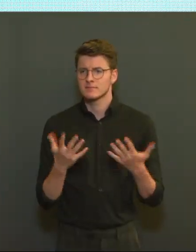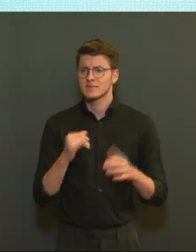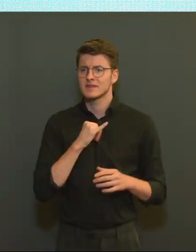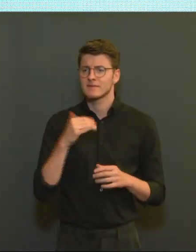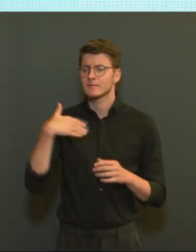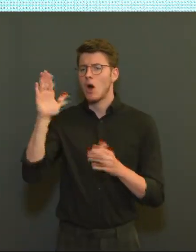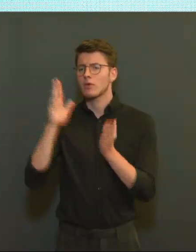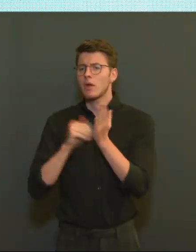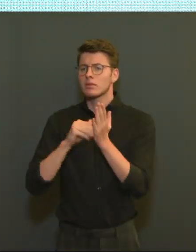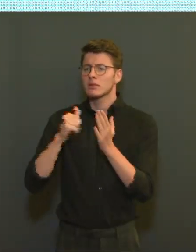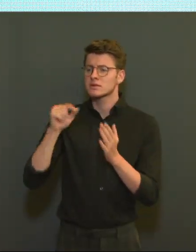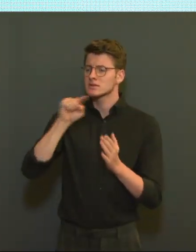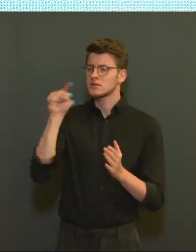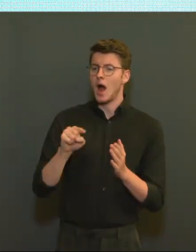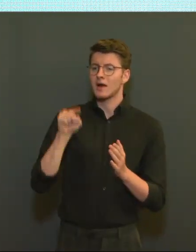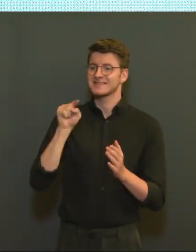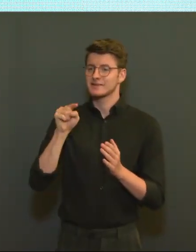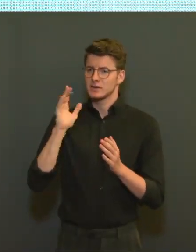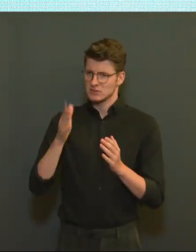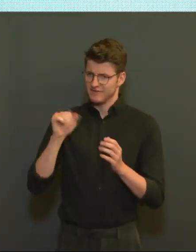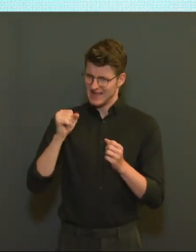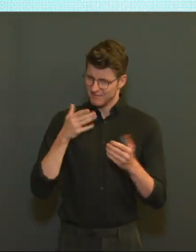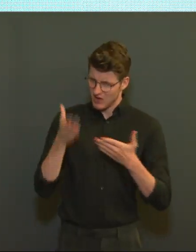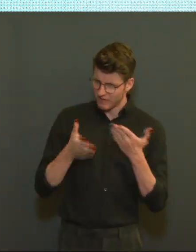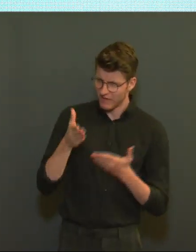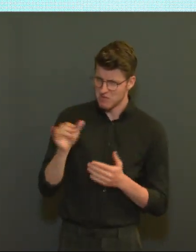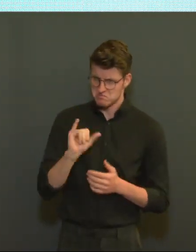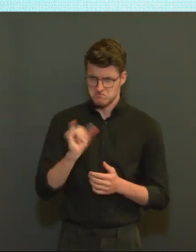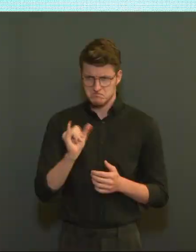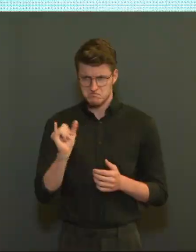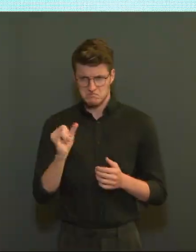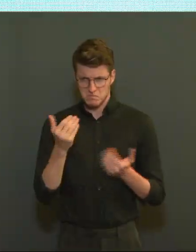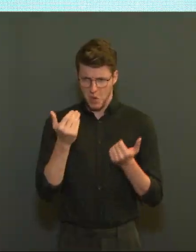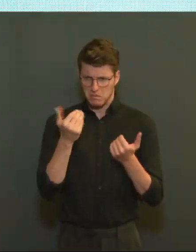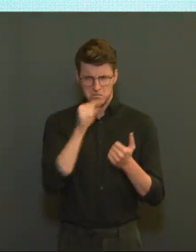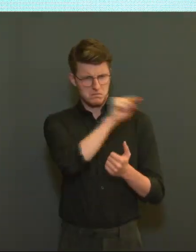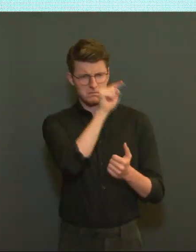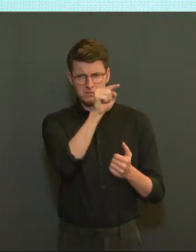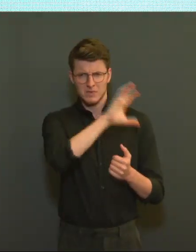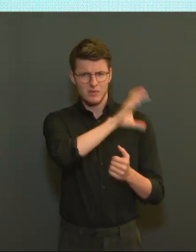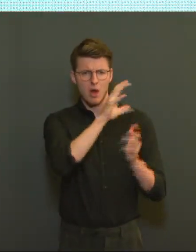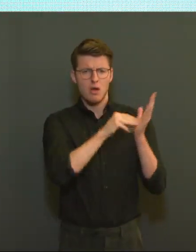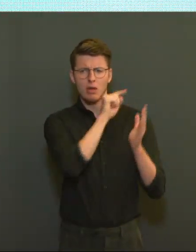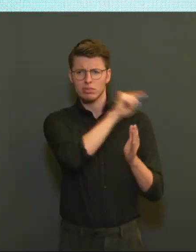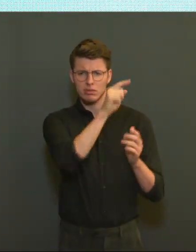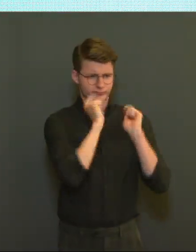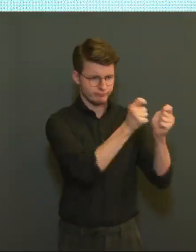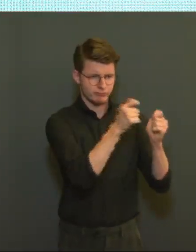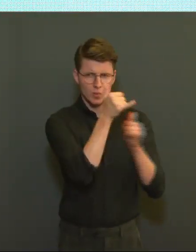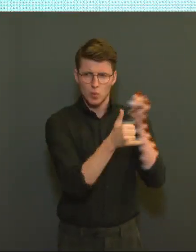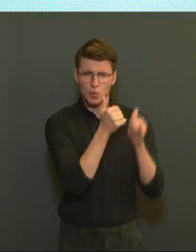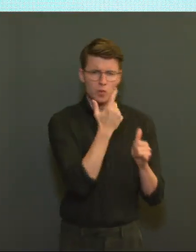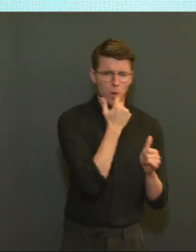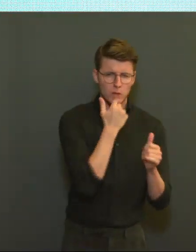heel veel vragen binnenkomen over de redenen waarom sommige regio's en landen rood kleuren. In het